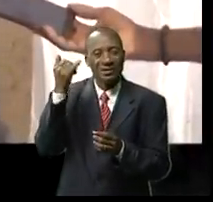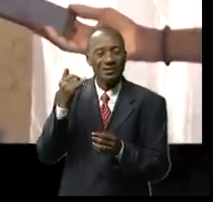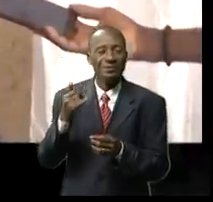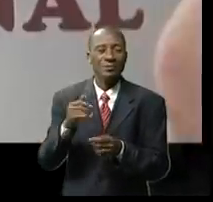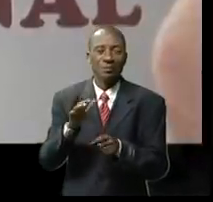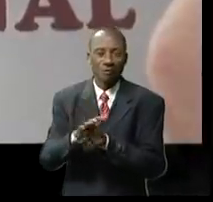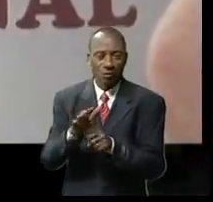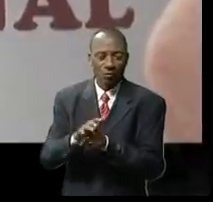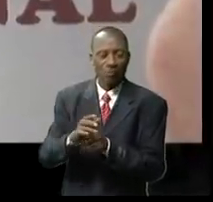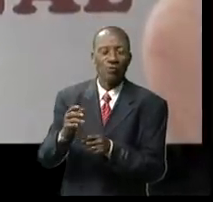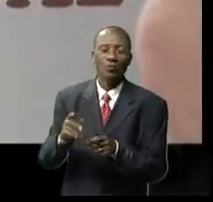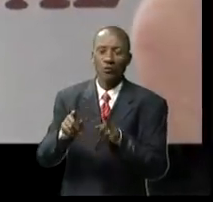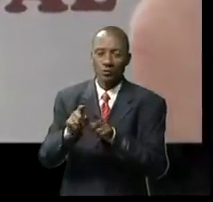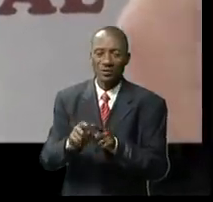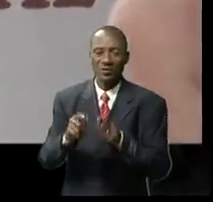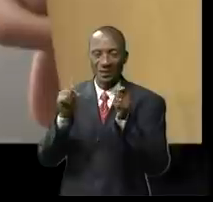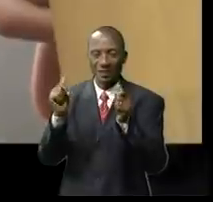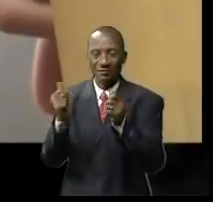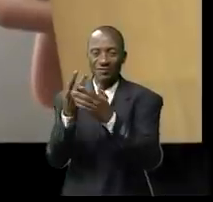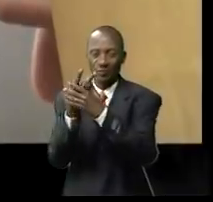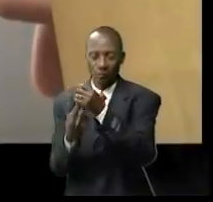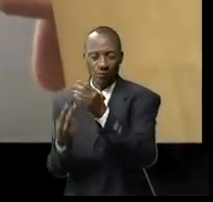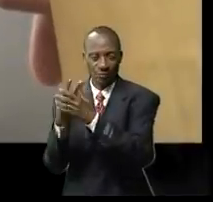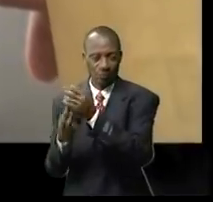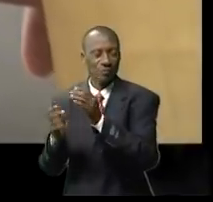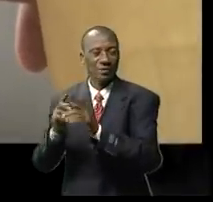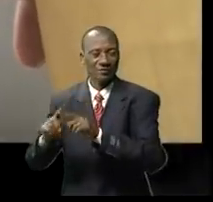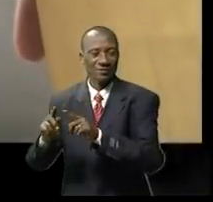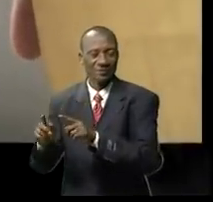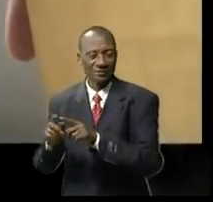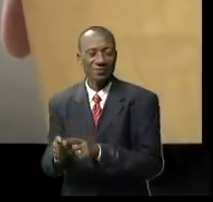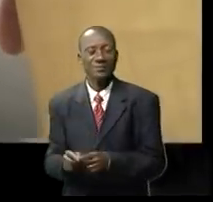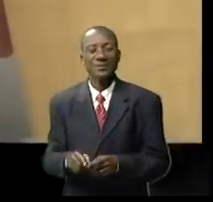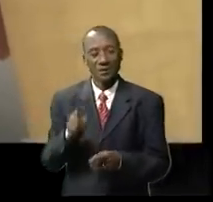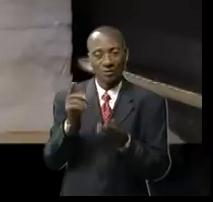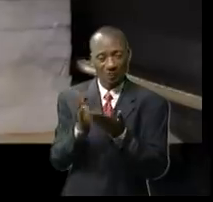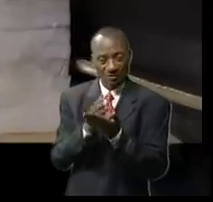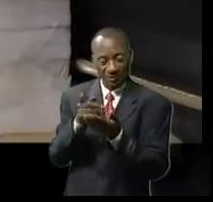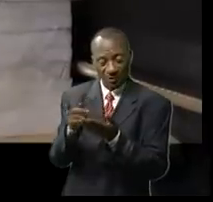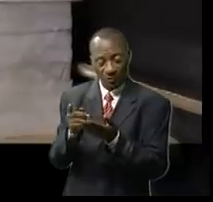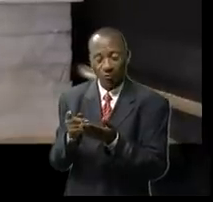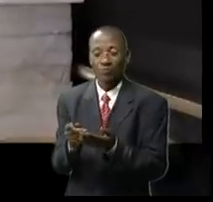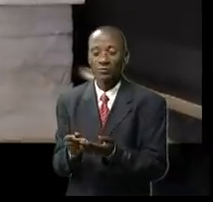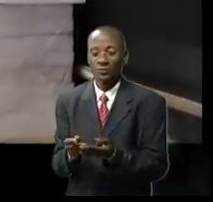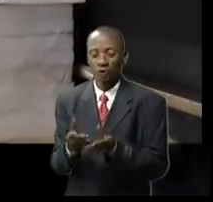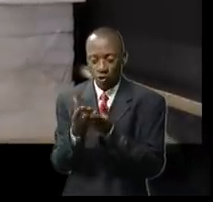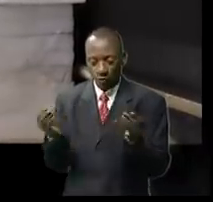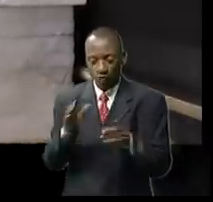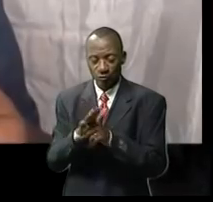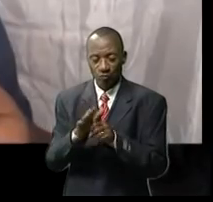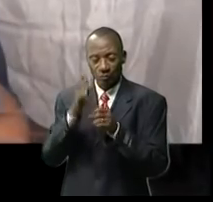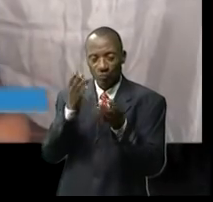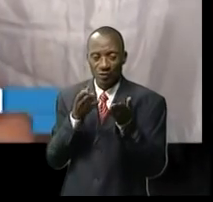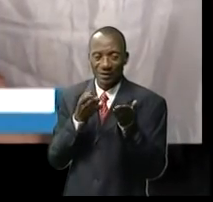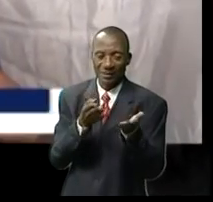vie conjugale. Les mariages infernaux propose quelques pistes de solutions pour amener les mariés à mieux vivre, à deux. Beaucoup